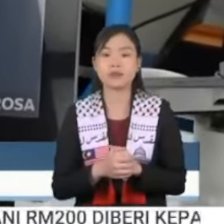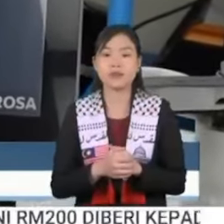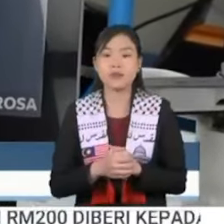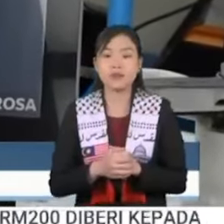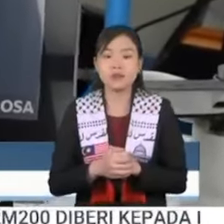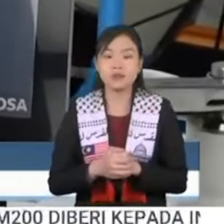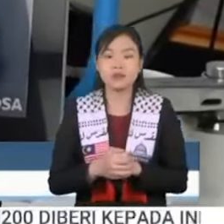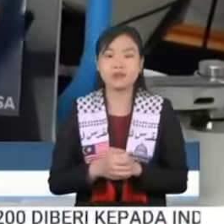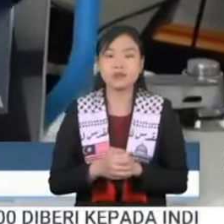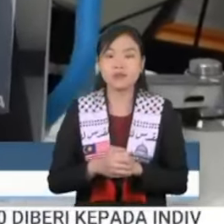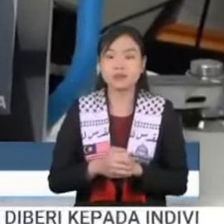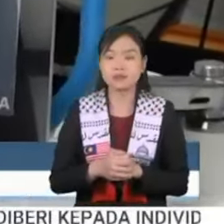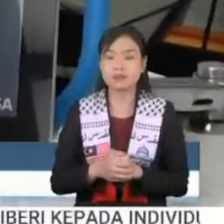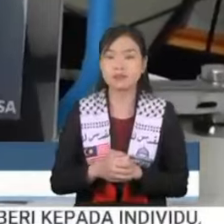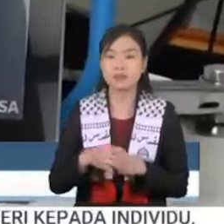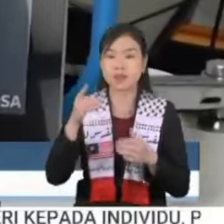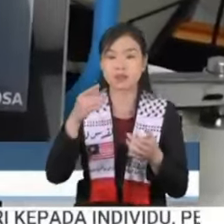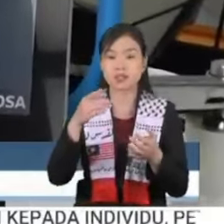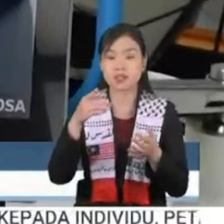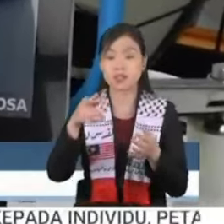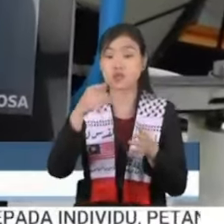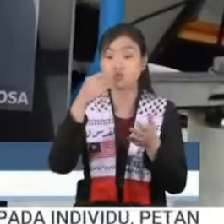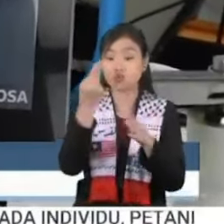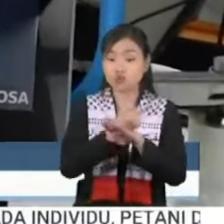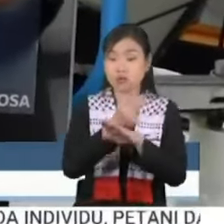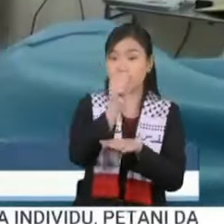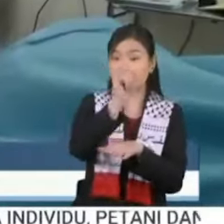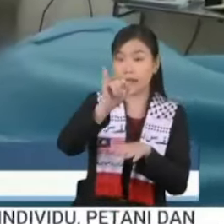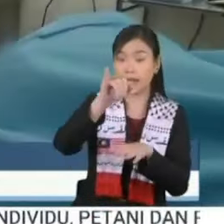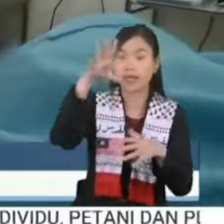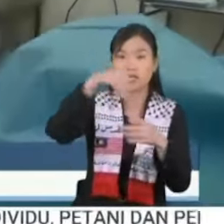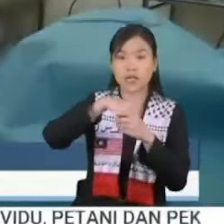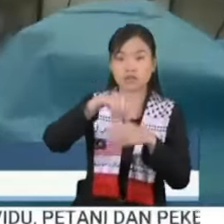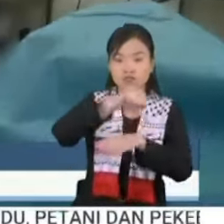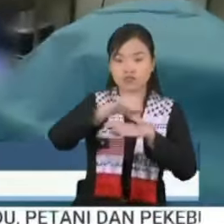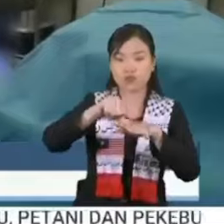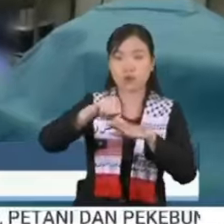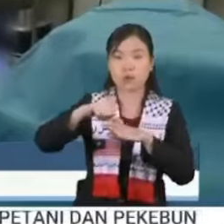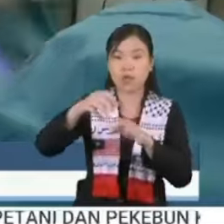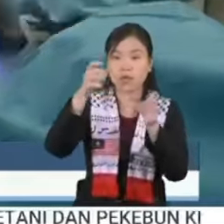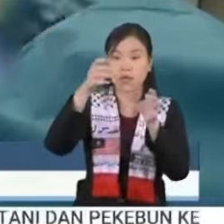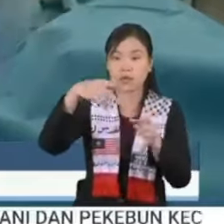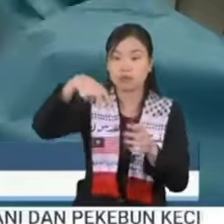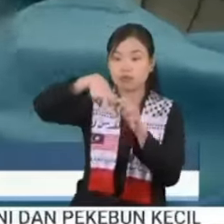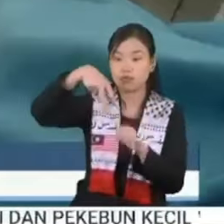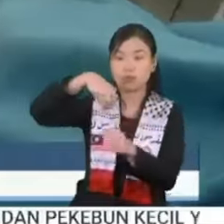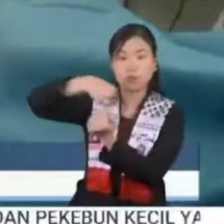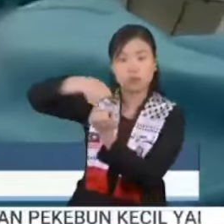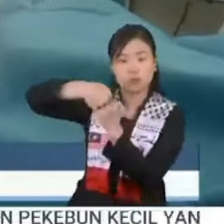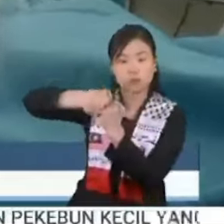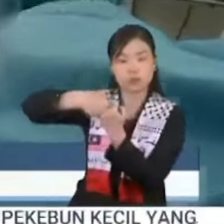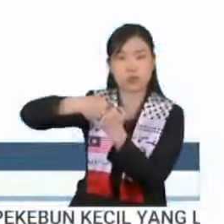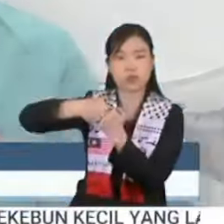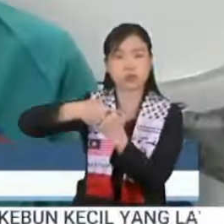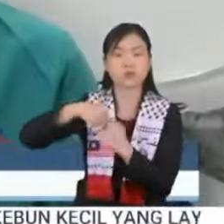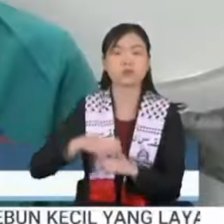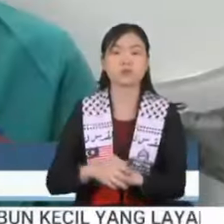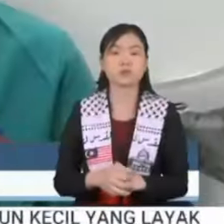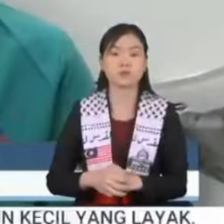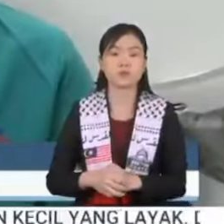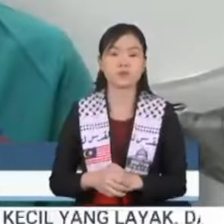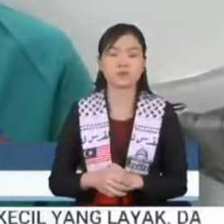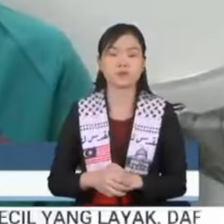Muhammad Nasir berkata, penggunaan AI dalam pembenahan sendi lutut berupaya mengurangkan aksesori rawatan.